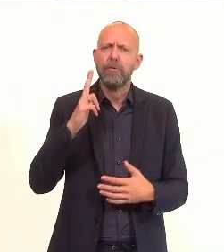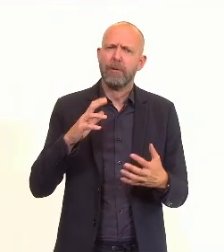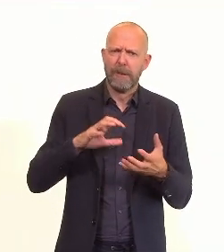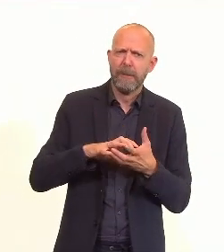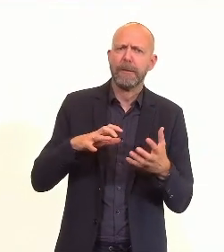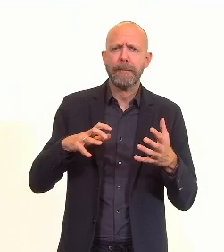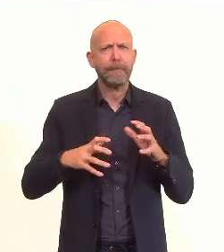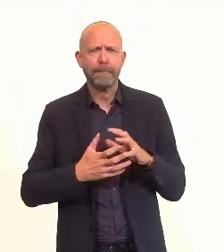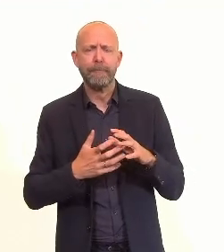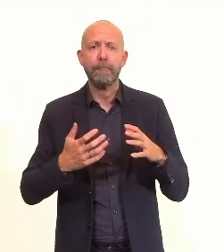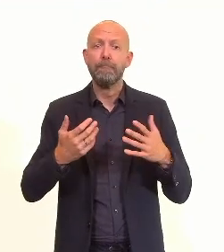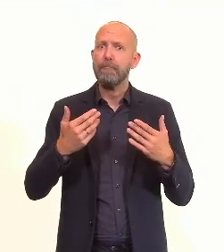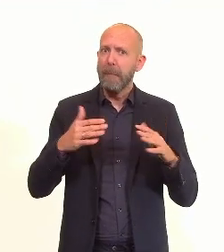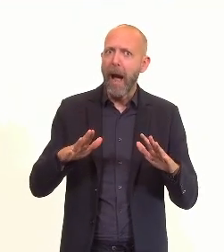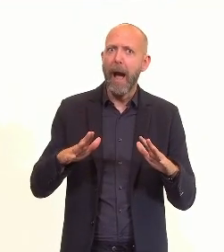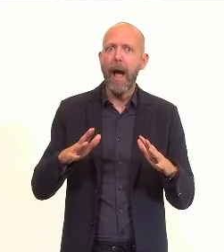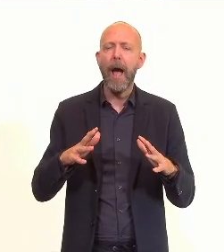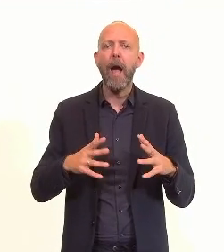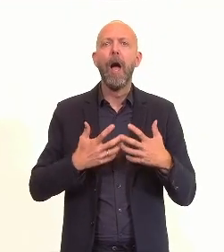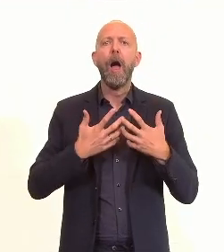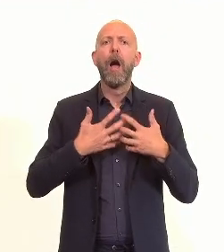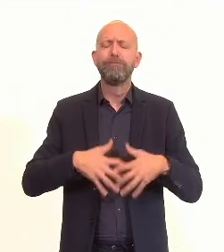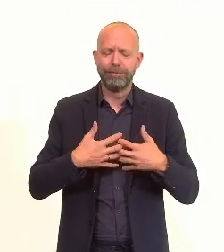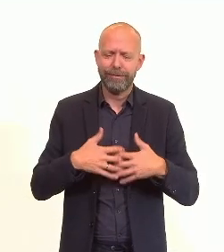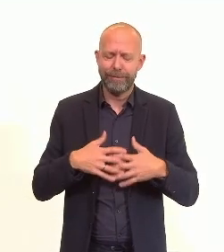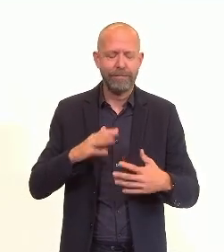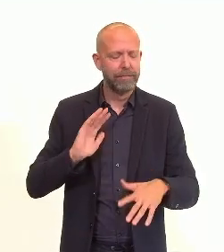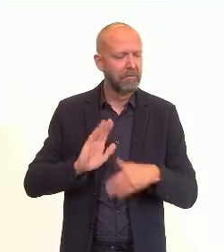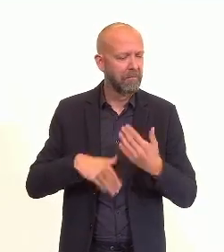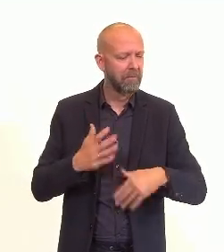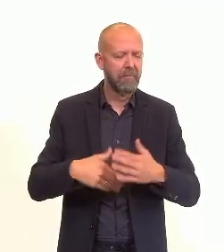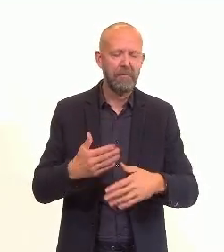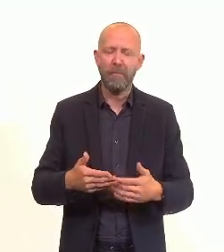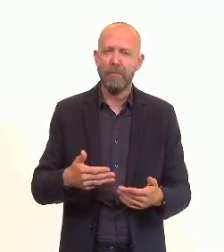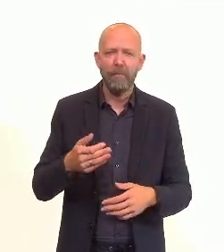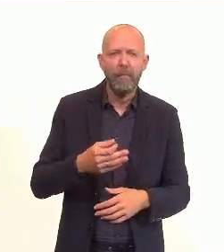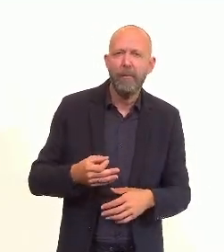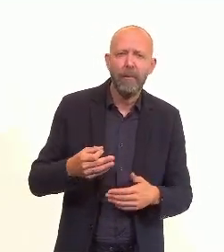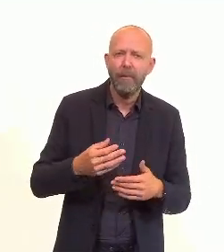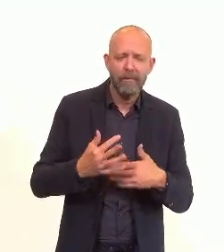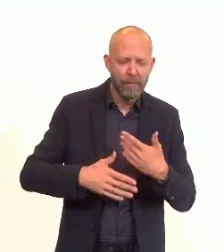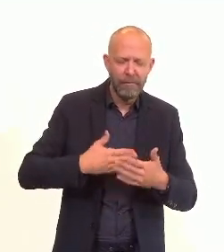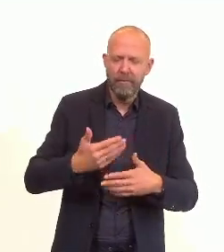fois qu'elle marche, elle s'entraîne et voilà, elle